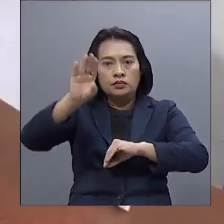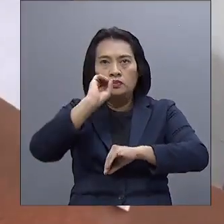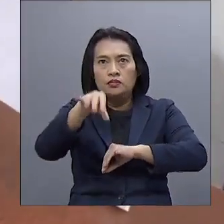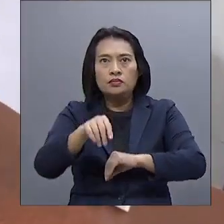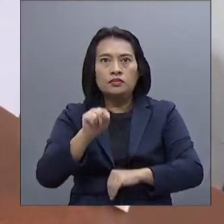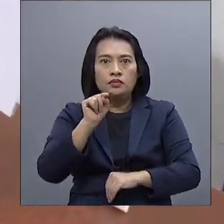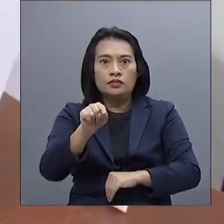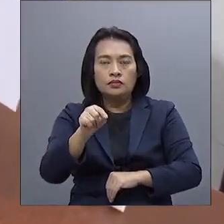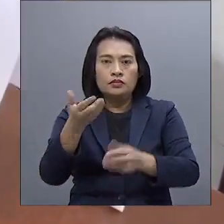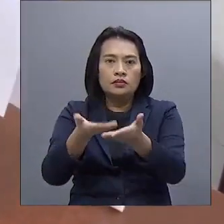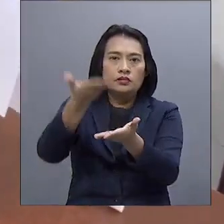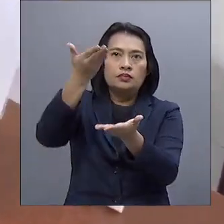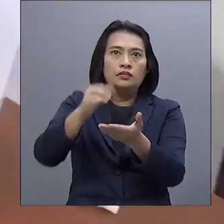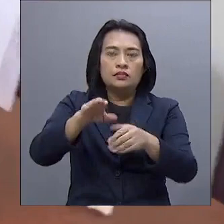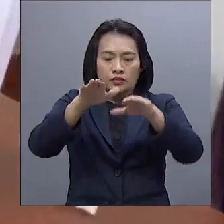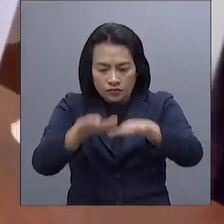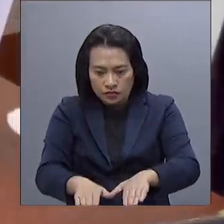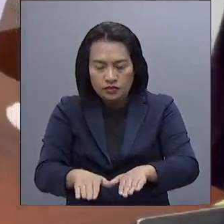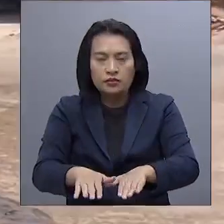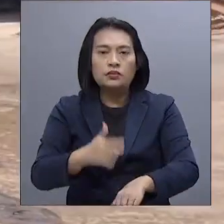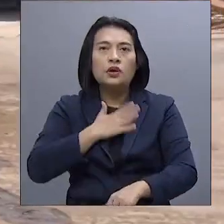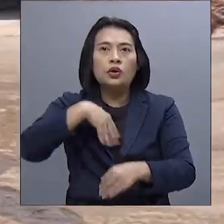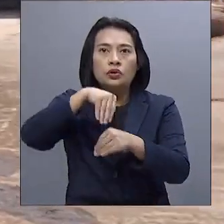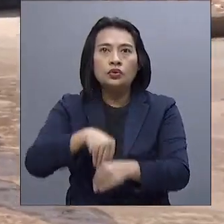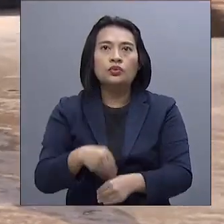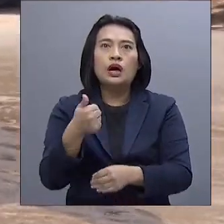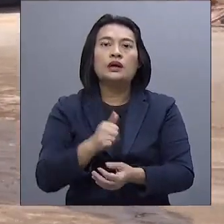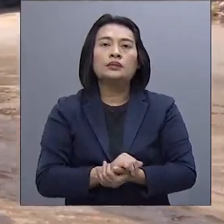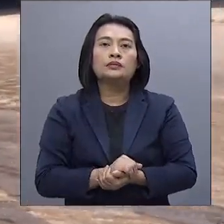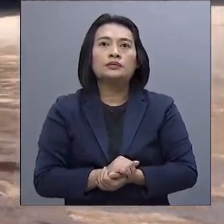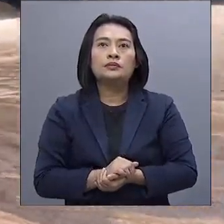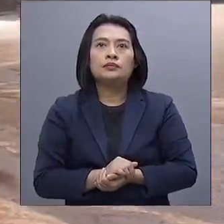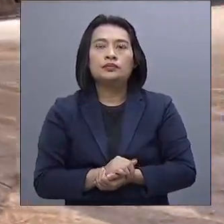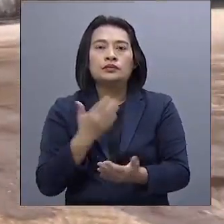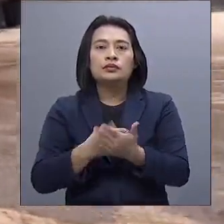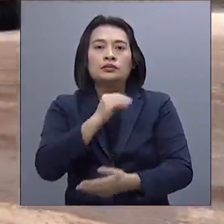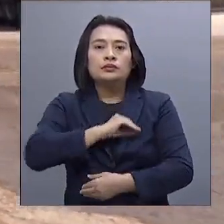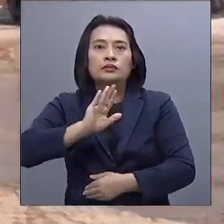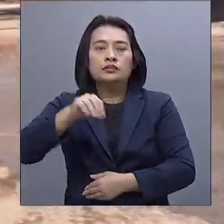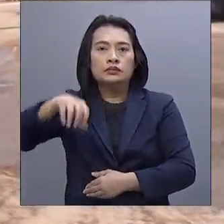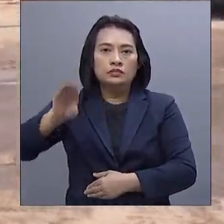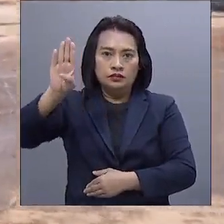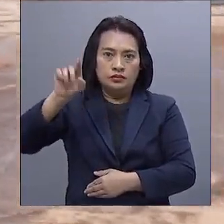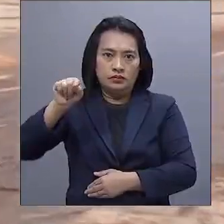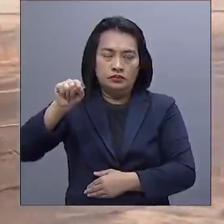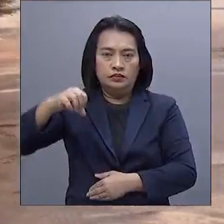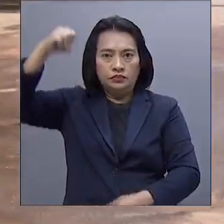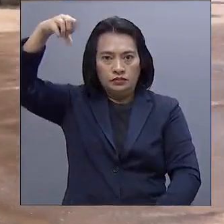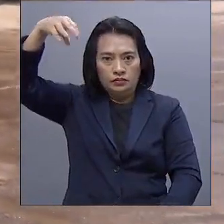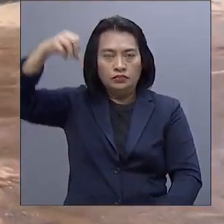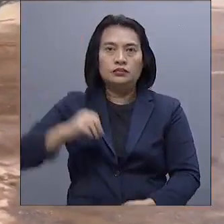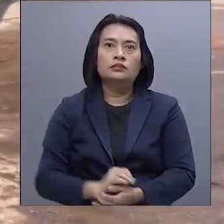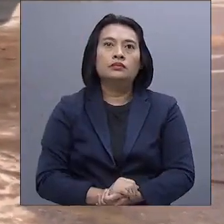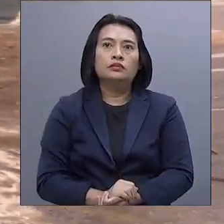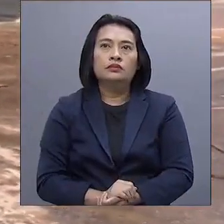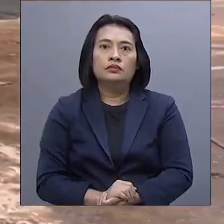ผมก็ลดแล้ววัตถุดิบเพราะเราต้องอยู่รอด กำไรของบริษัทธุรกิจด้านไฟฟ้าดูเหมือ